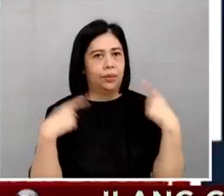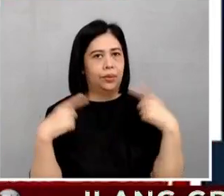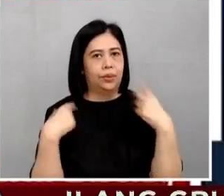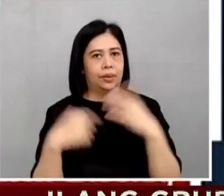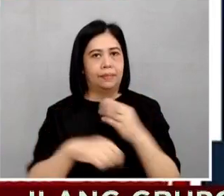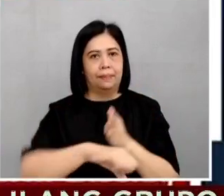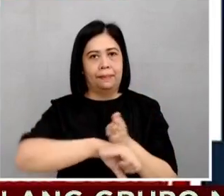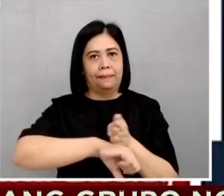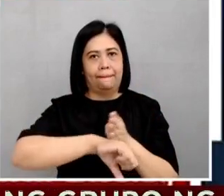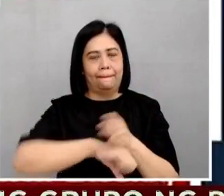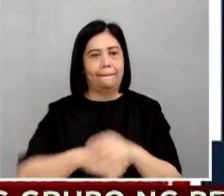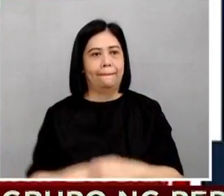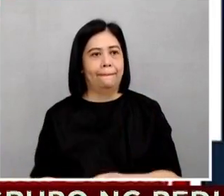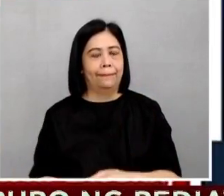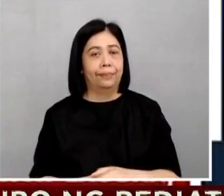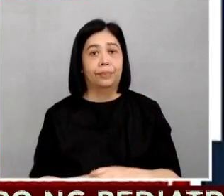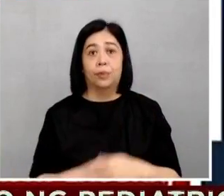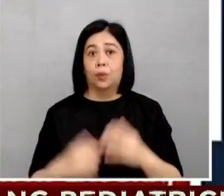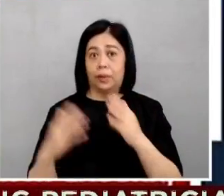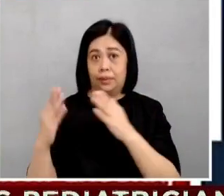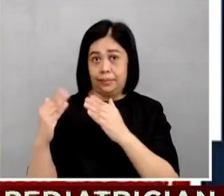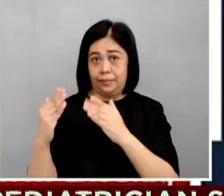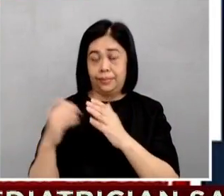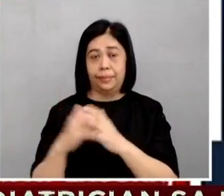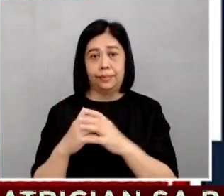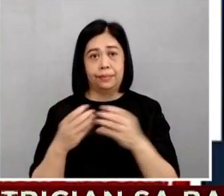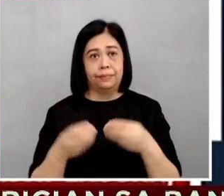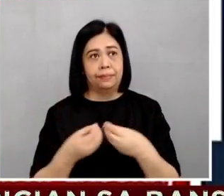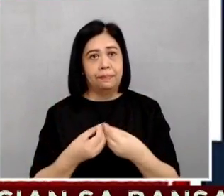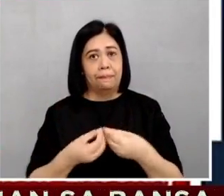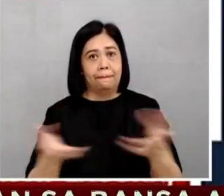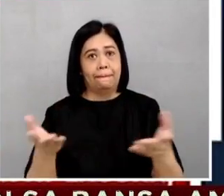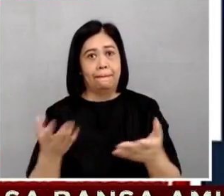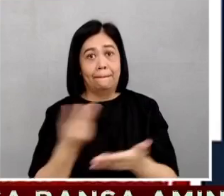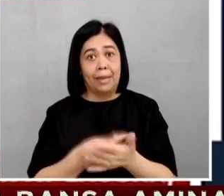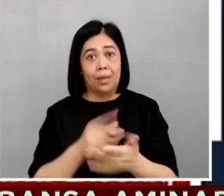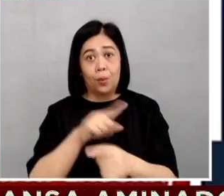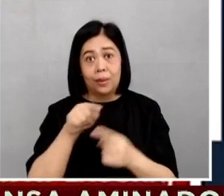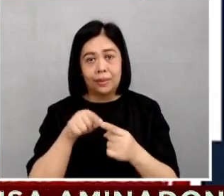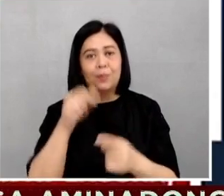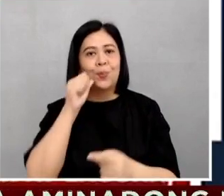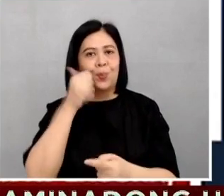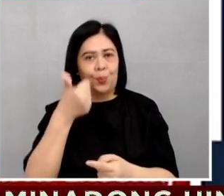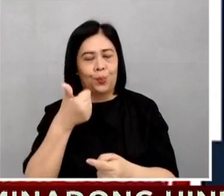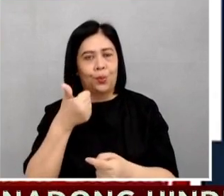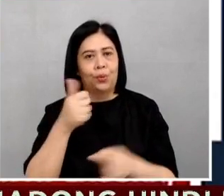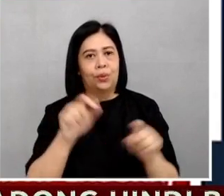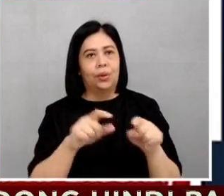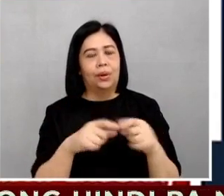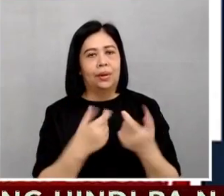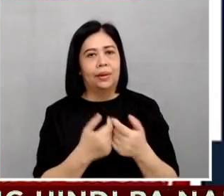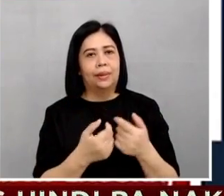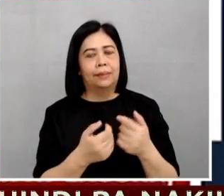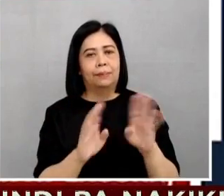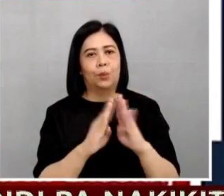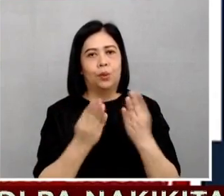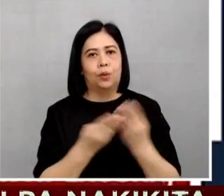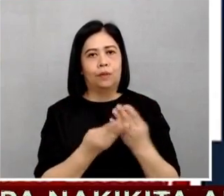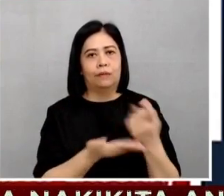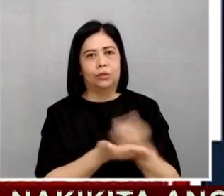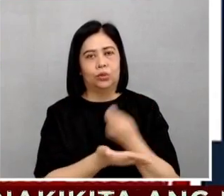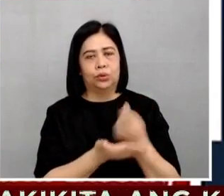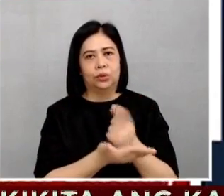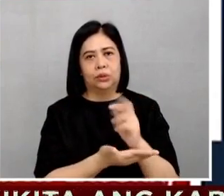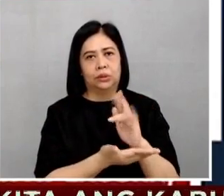Bataan. Inaasahan po namin na may release po ang pondo bukas sa Bureau of the Treasury. Pagkatapos nito